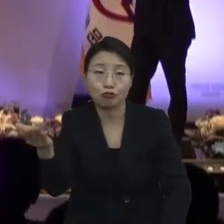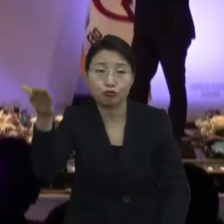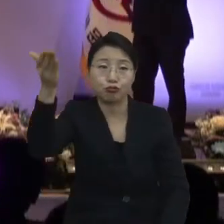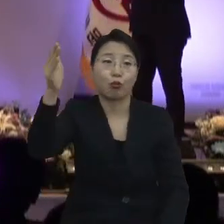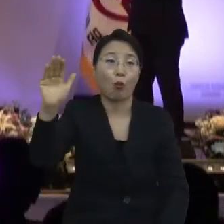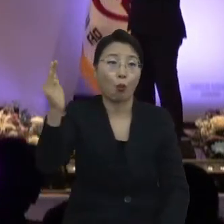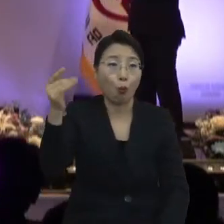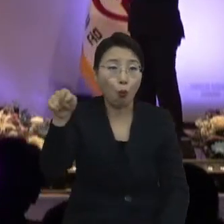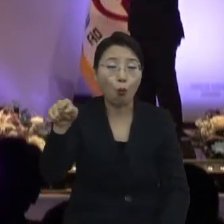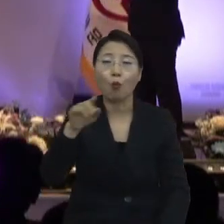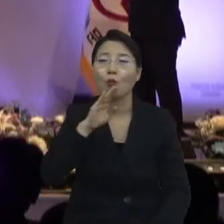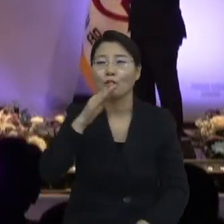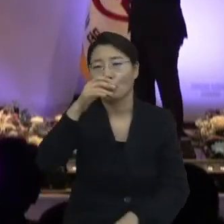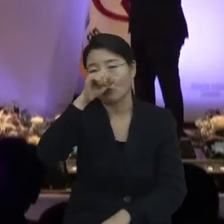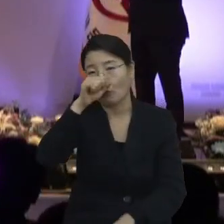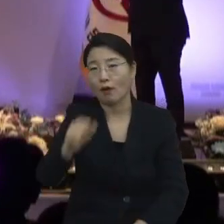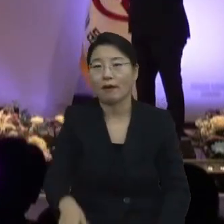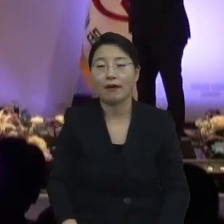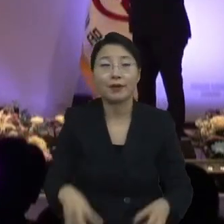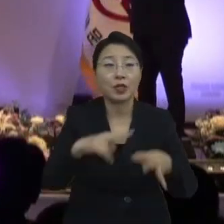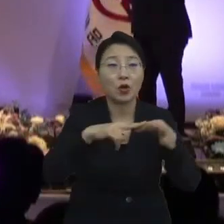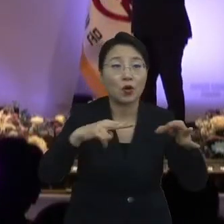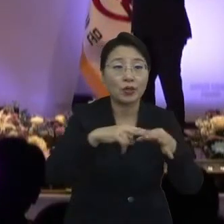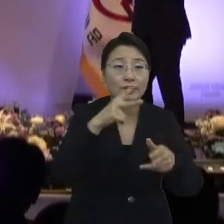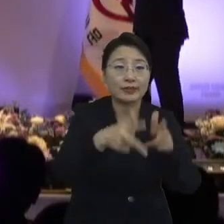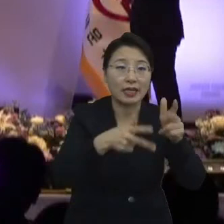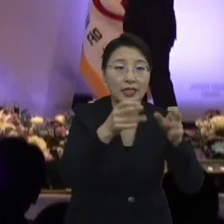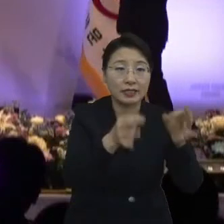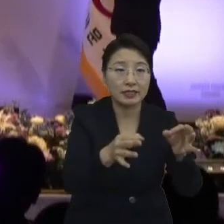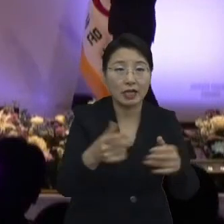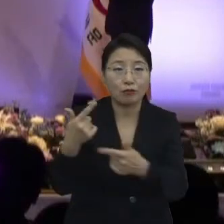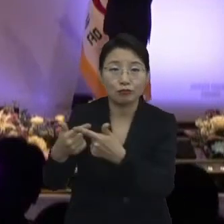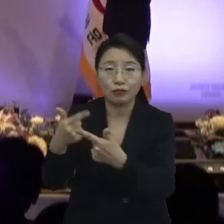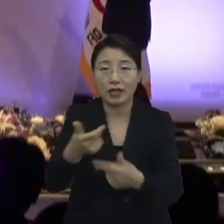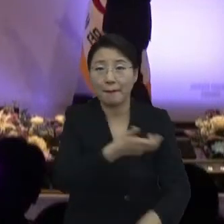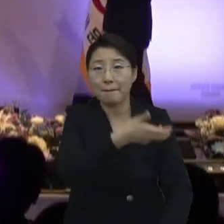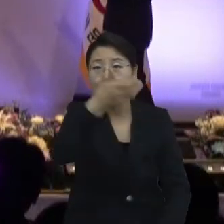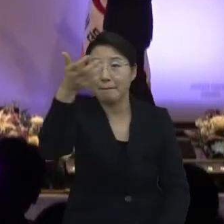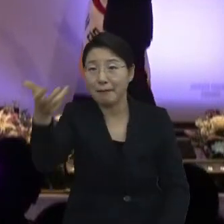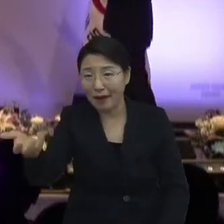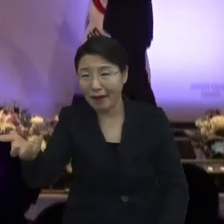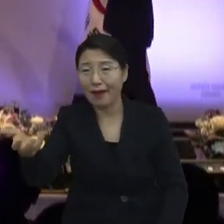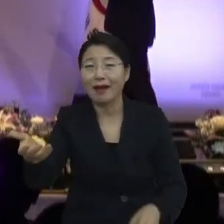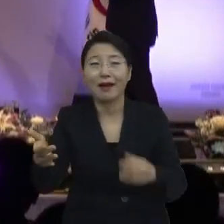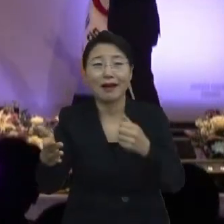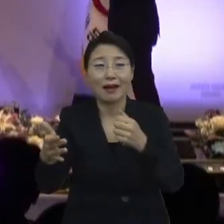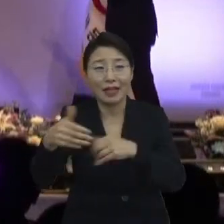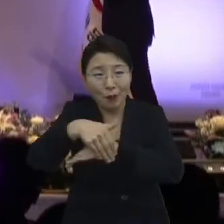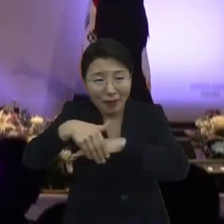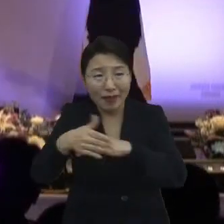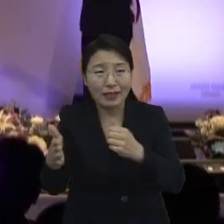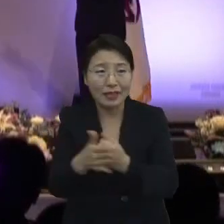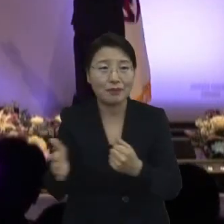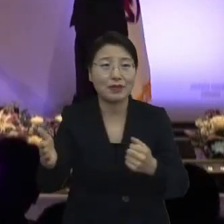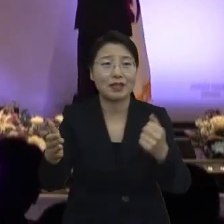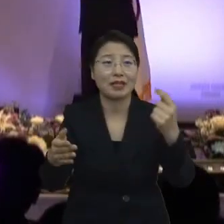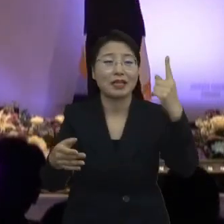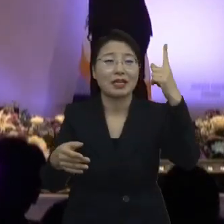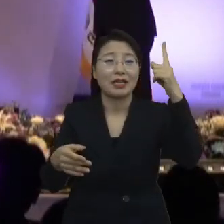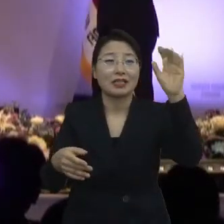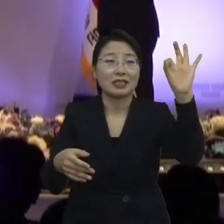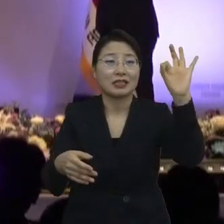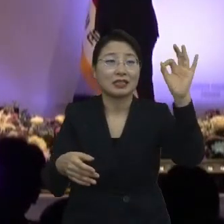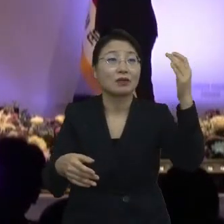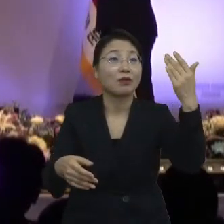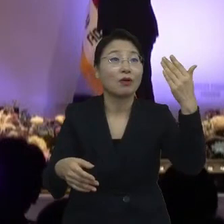굉장히 다행이죠. 여의도에 있는 산업은행을 부산 노려보낸다 그러니까 똑 떨어졌어요. 1위가 최근에. 어쨌든 10위권까지